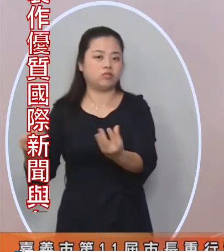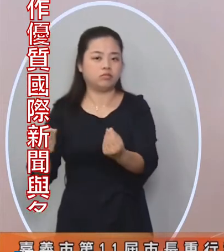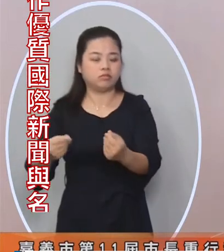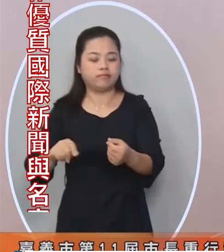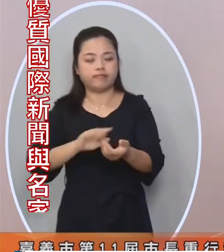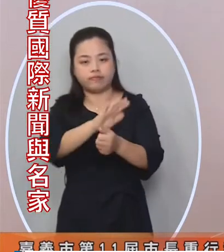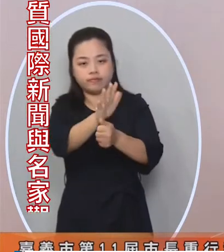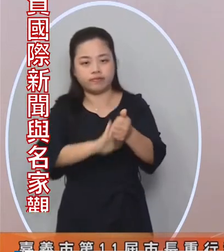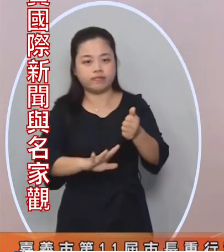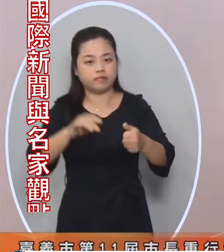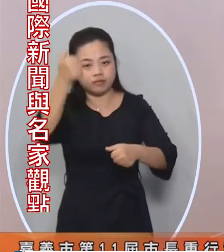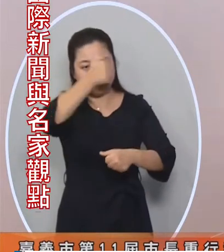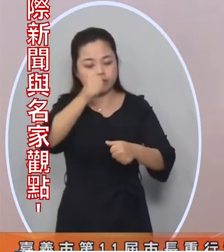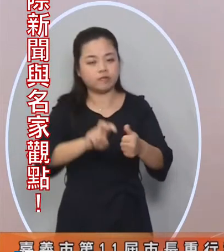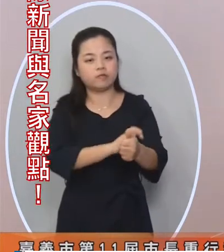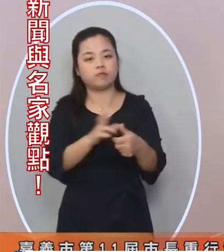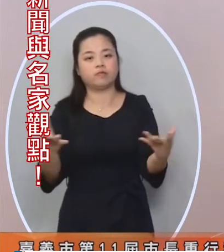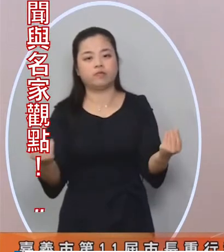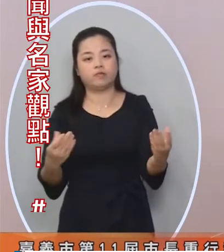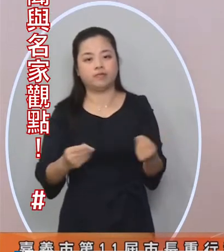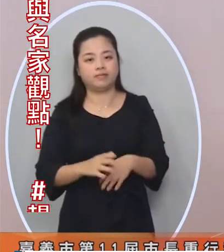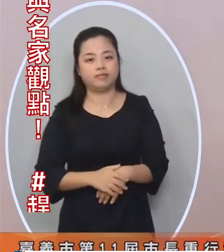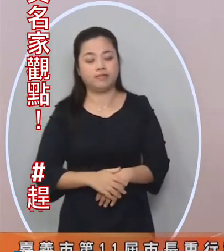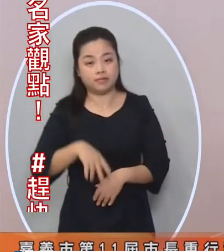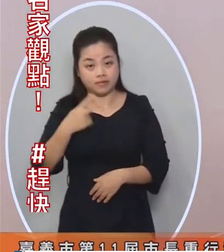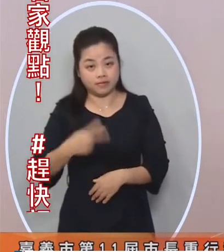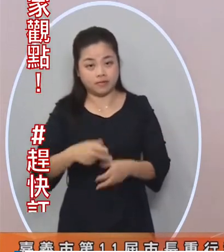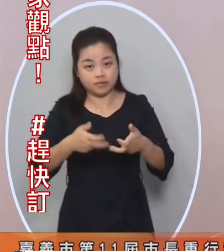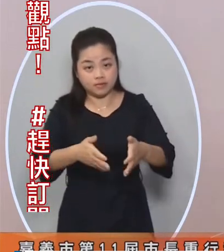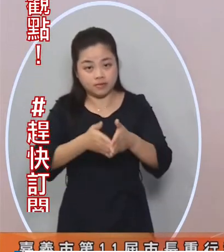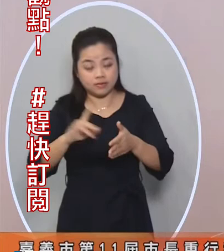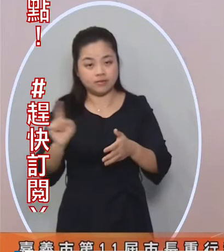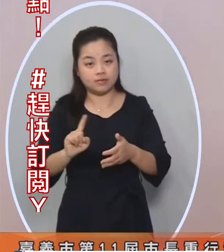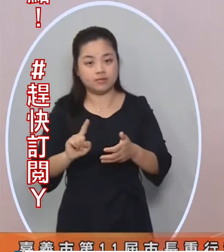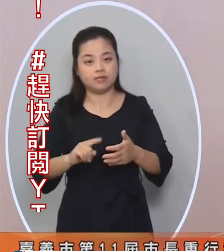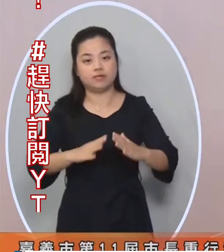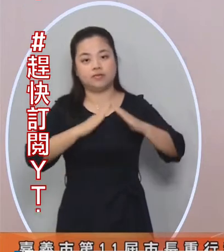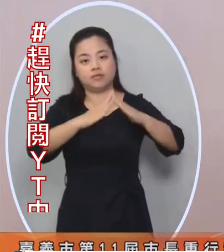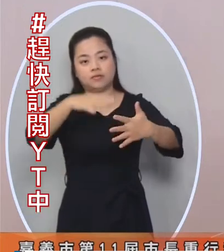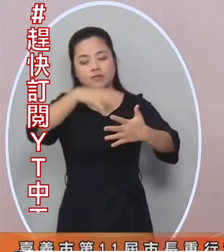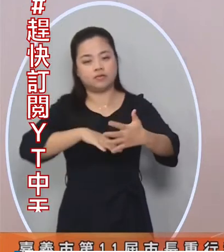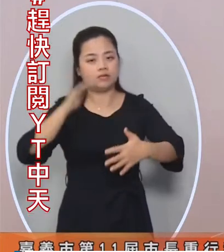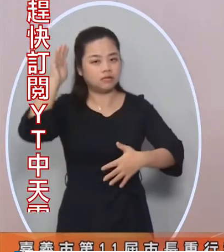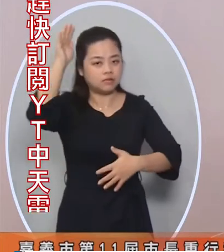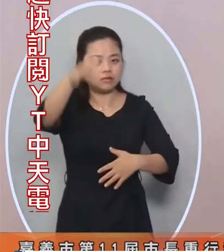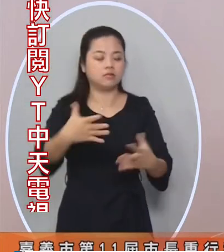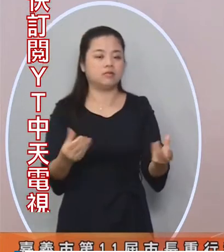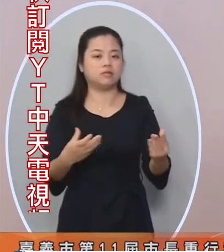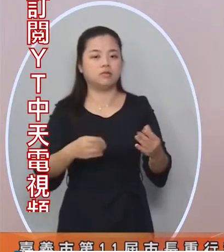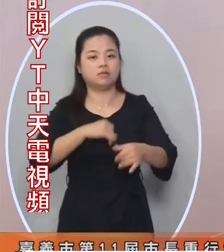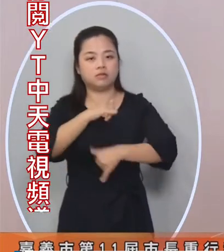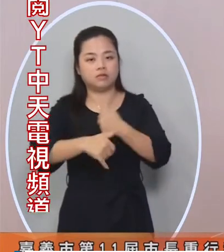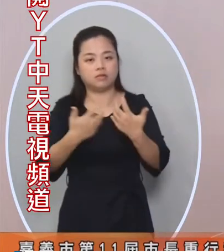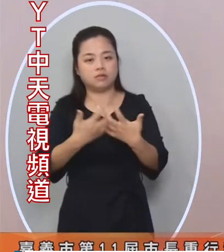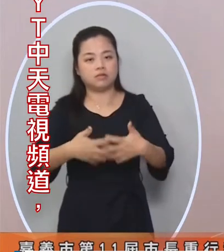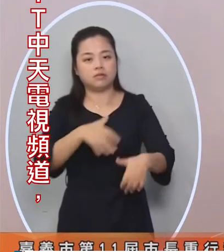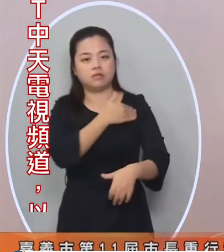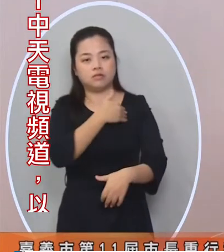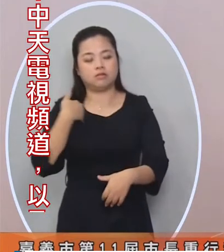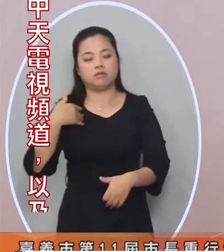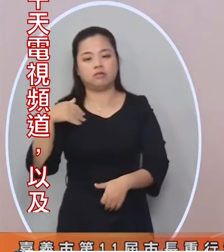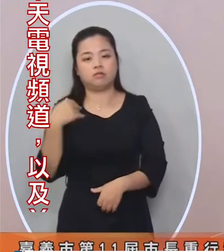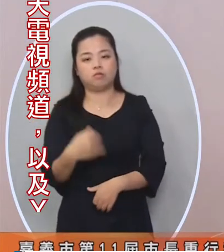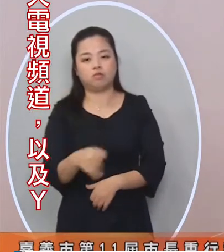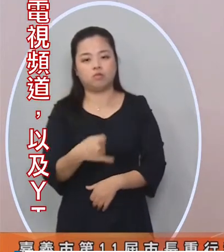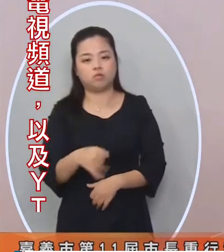产生咱的老人无人照顾。啊，佫重要的就是规个都市无未来，规个都市的生活机能不好。